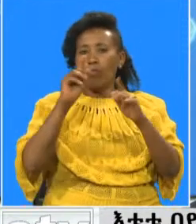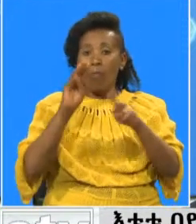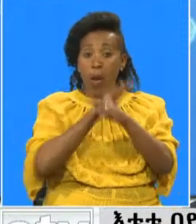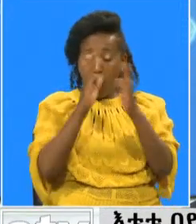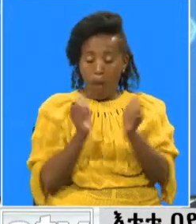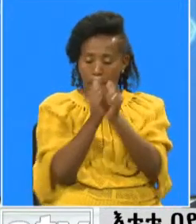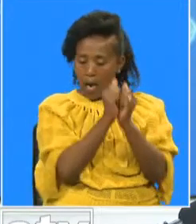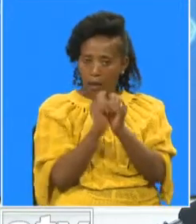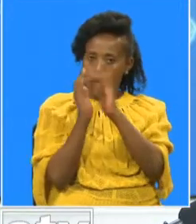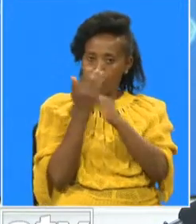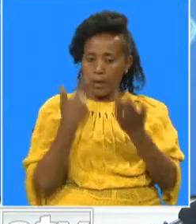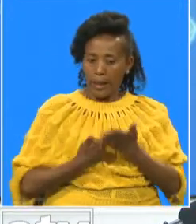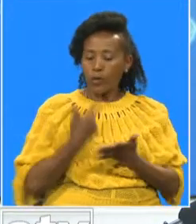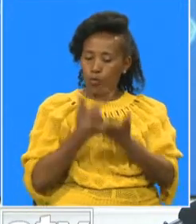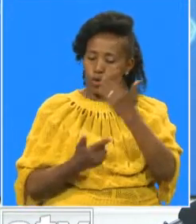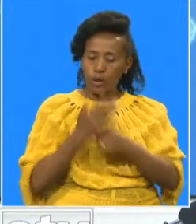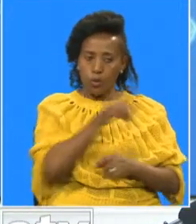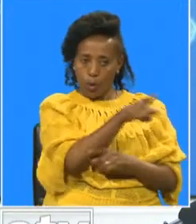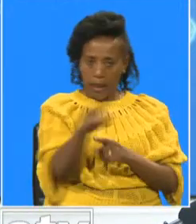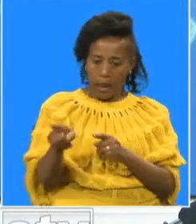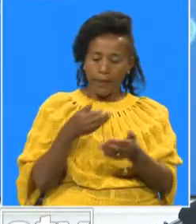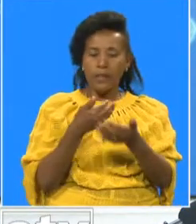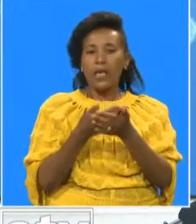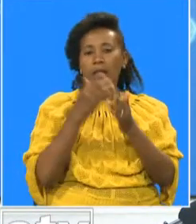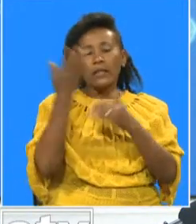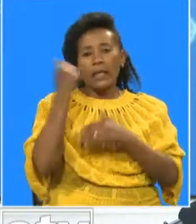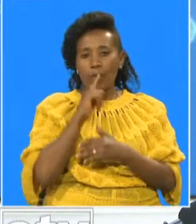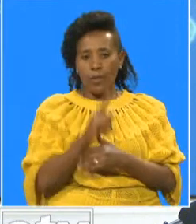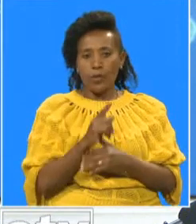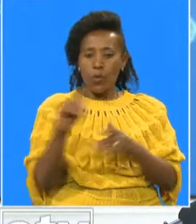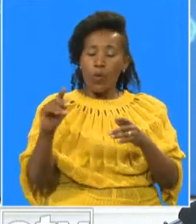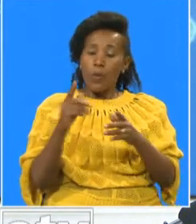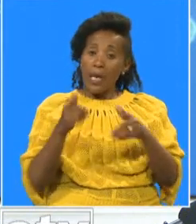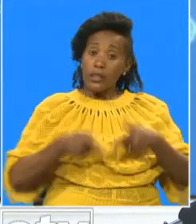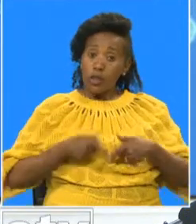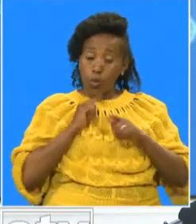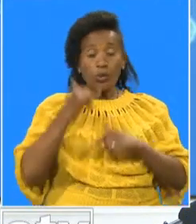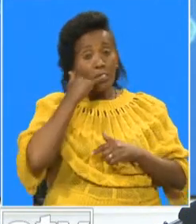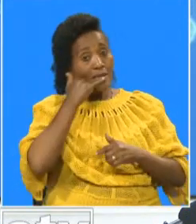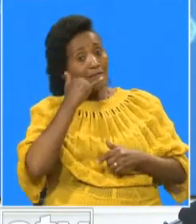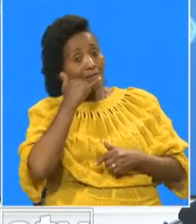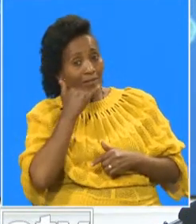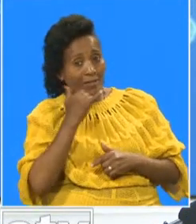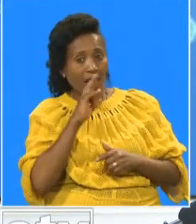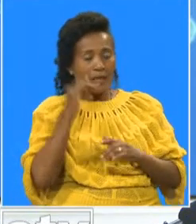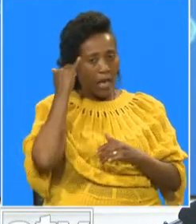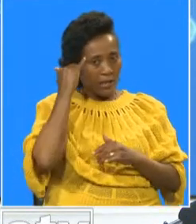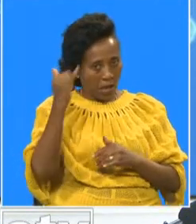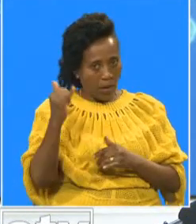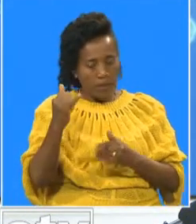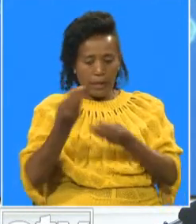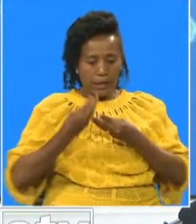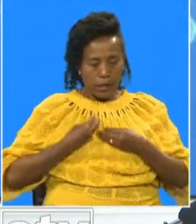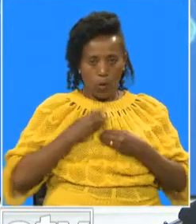ጋር በጋራ በመሆን ነው ይህንን ውይይት ወደ እናንተ ስናደርስ የነበረው። በስቱዲዮ ስልክ መስመሮቻችን እየደወላችሁ